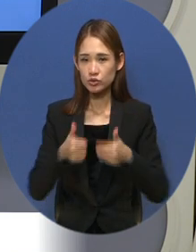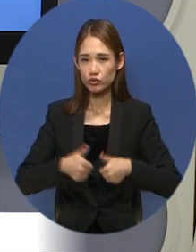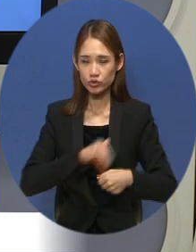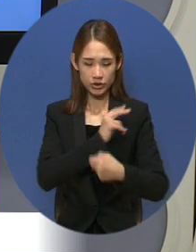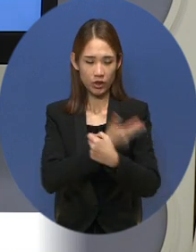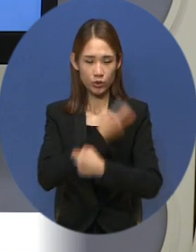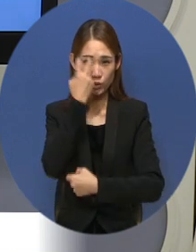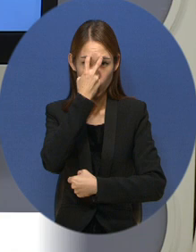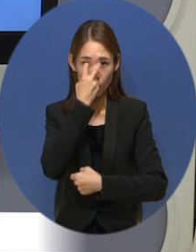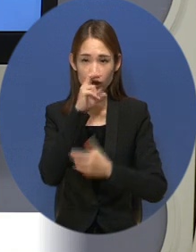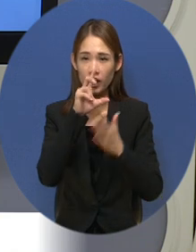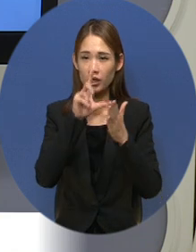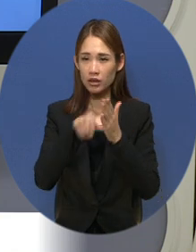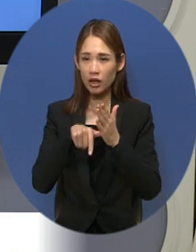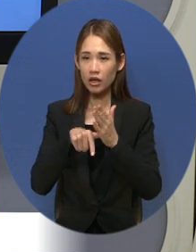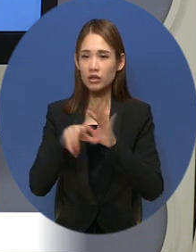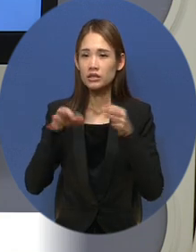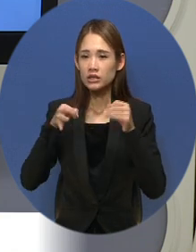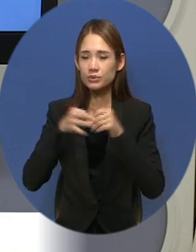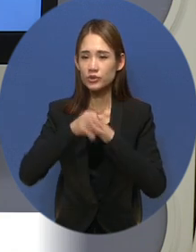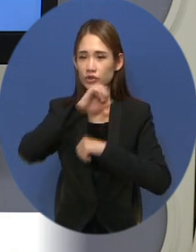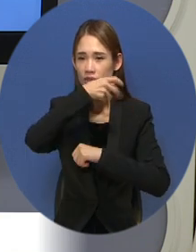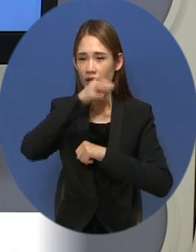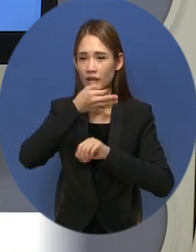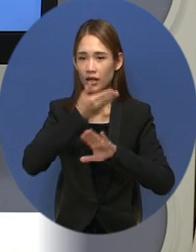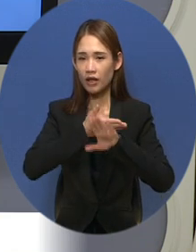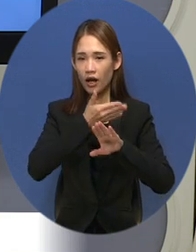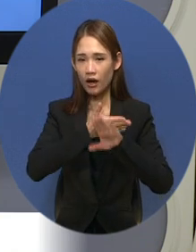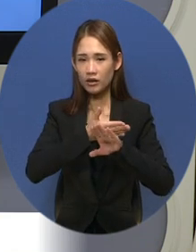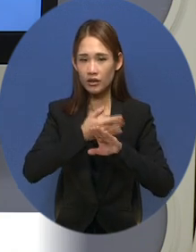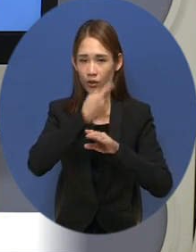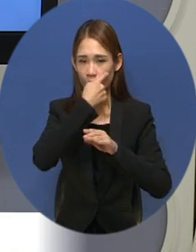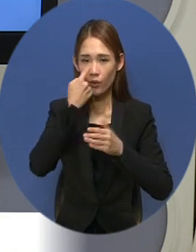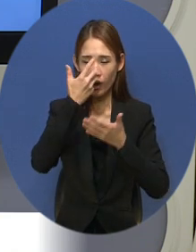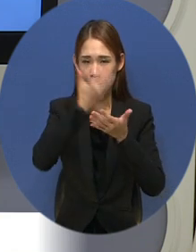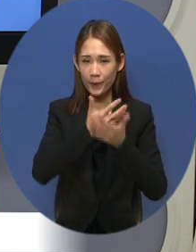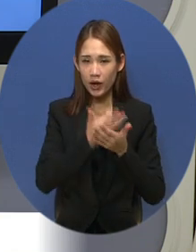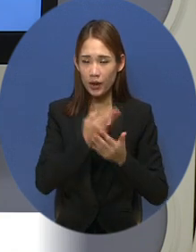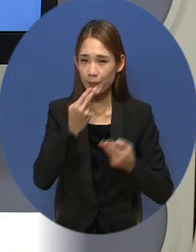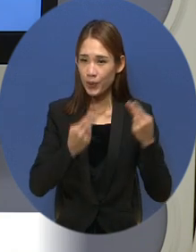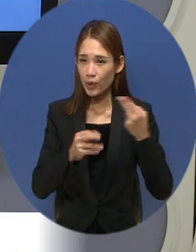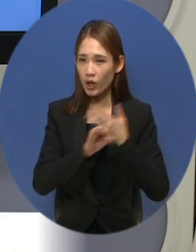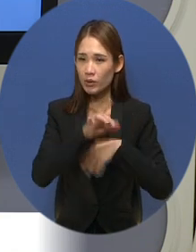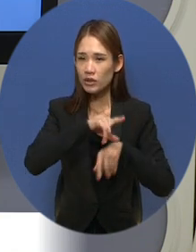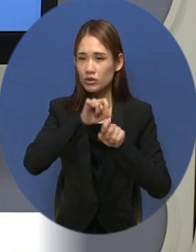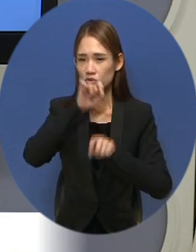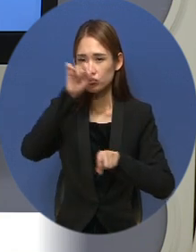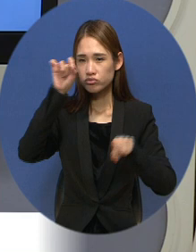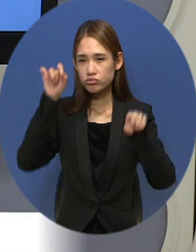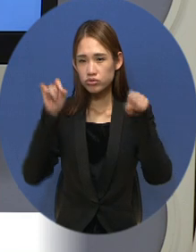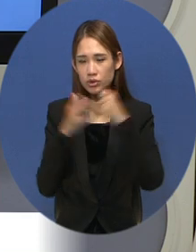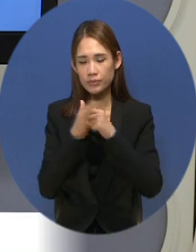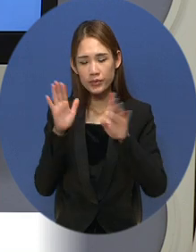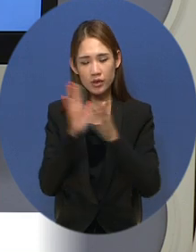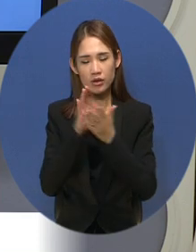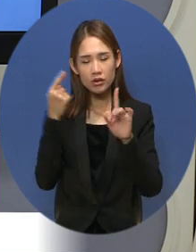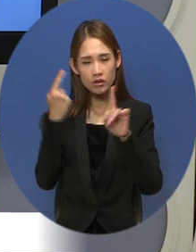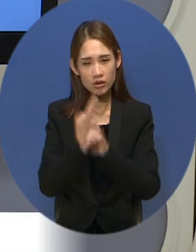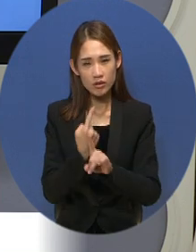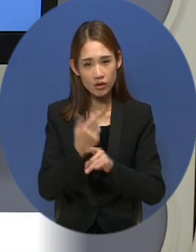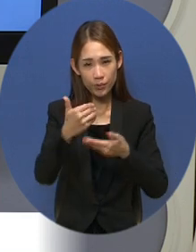조사실 금융재산 에 확인이 다른 소득 재산 자료에 비해 소요시간 2개 러 개선이 필요하다는 지적이